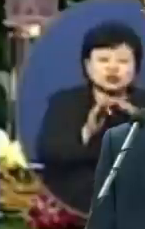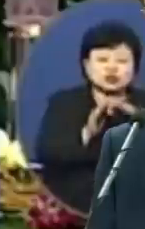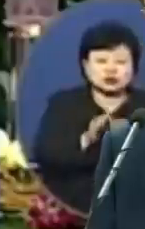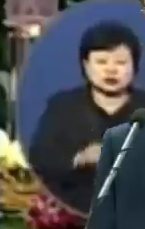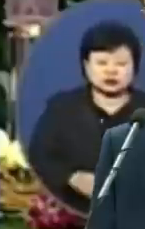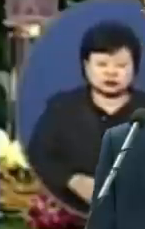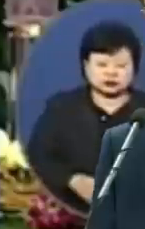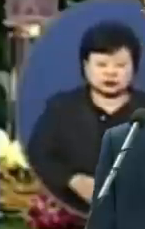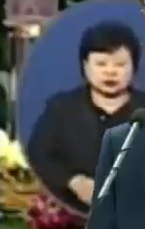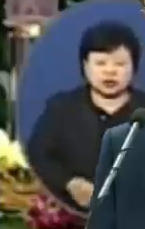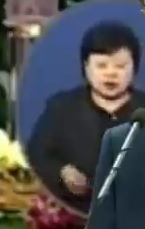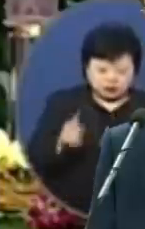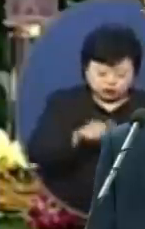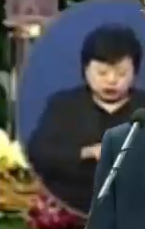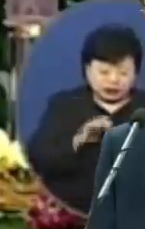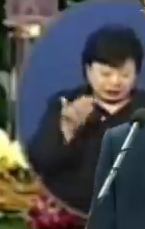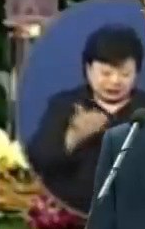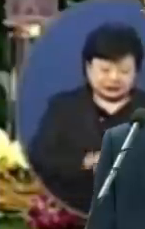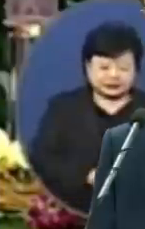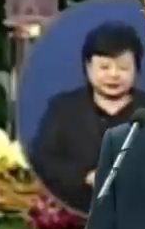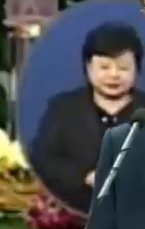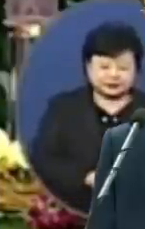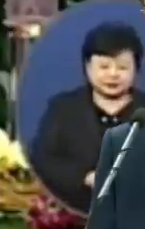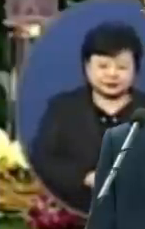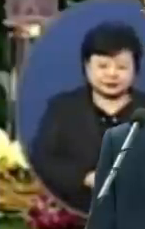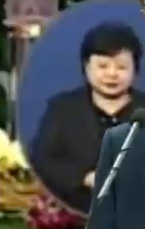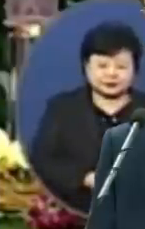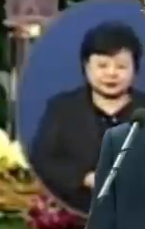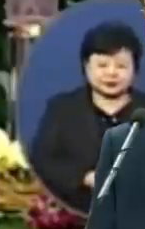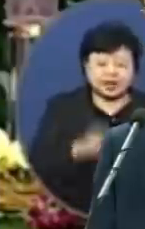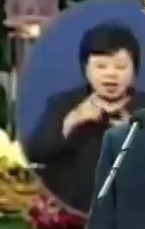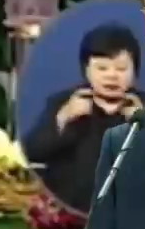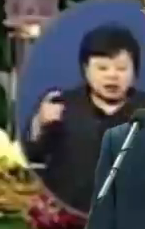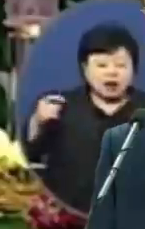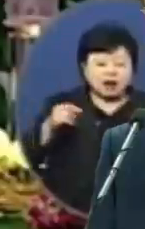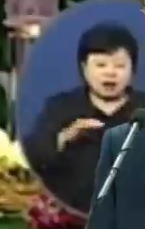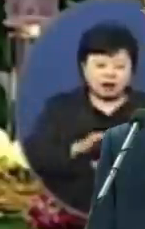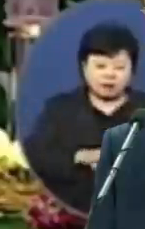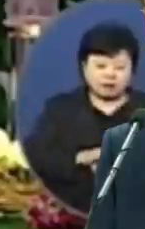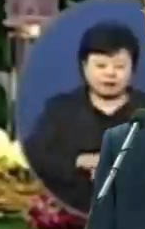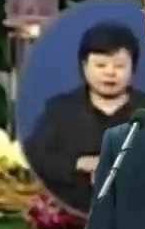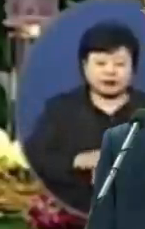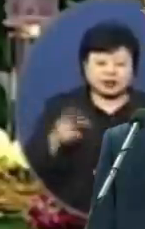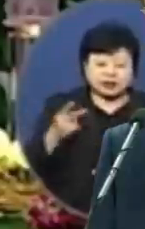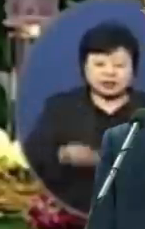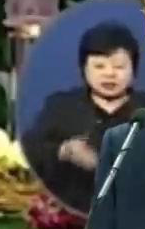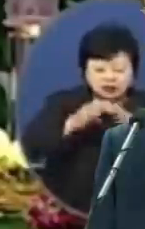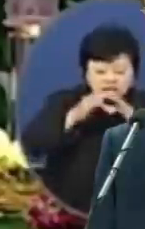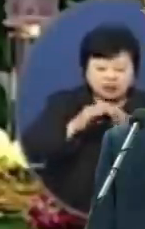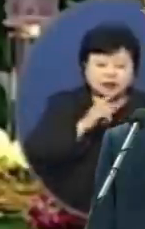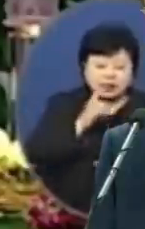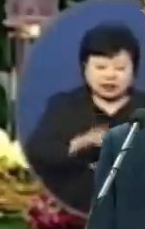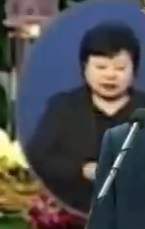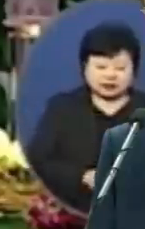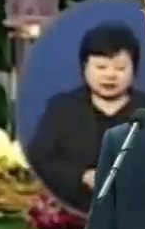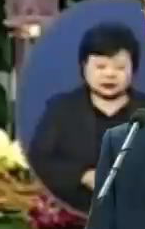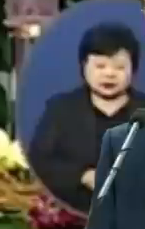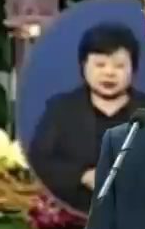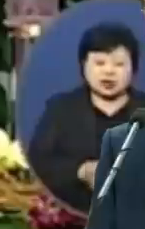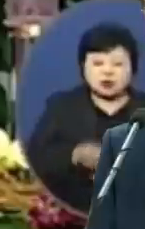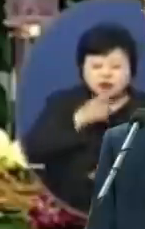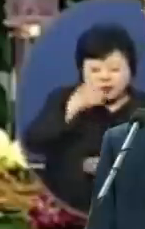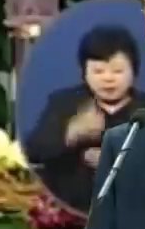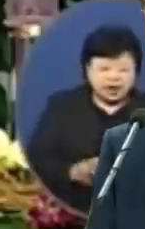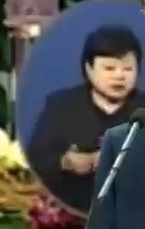반역을 한 결과로 물에 빠져 죽었습니다. 성읍을 다시 건설하자고 하는 것은 물에서